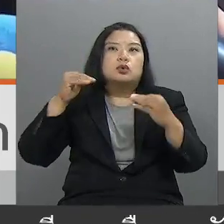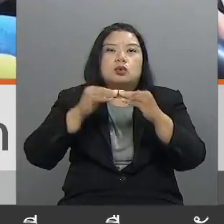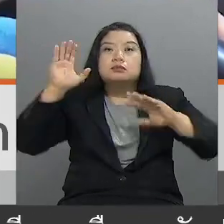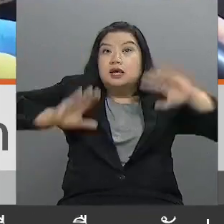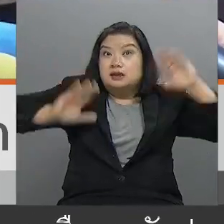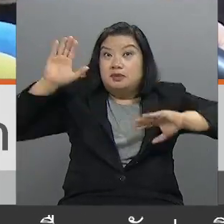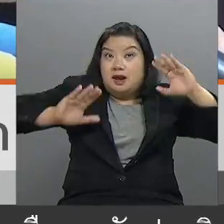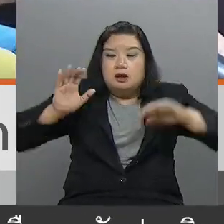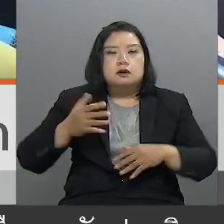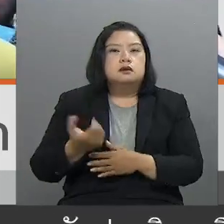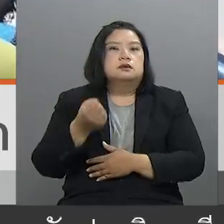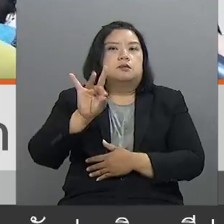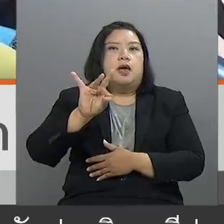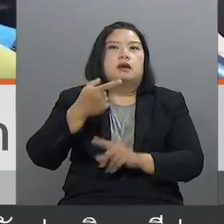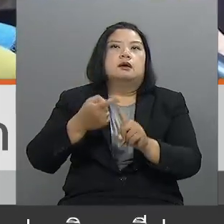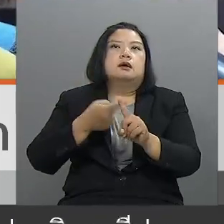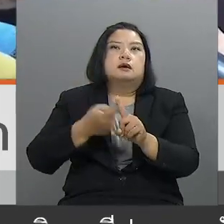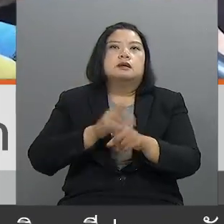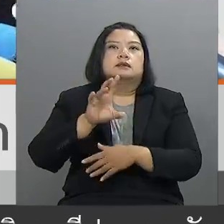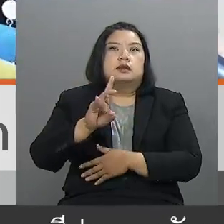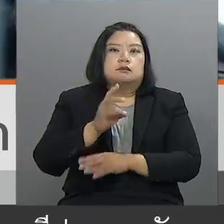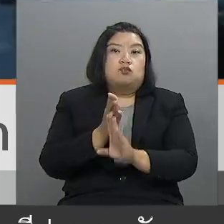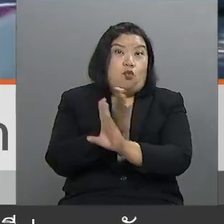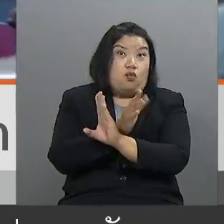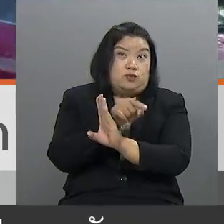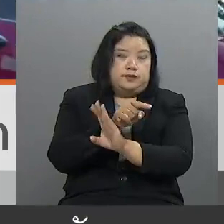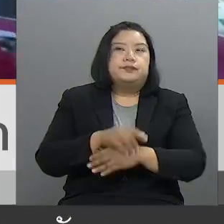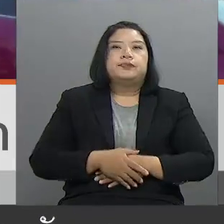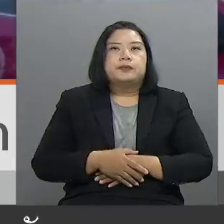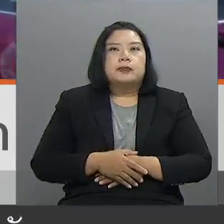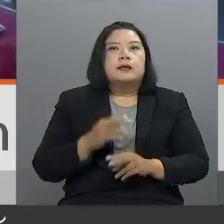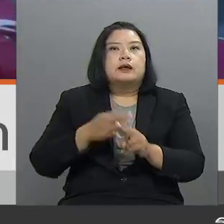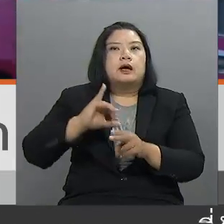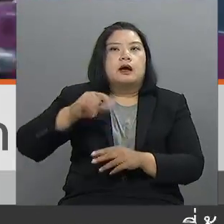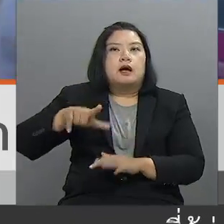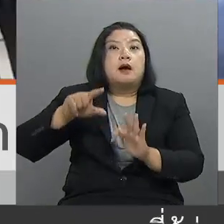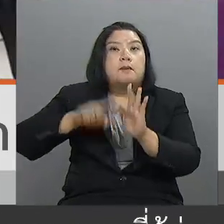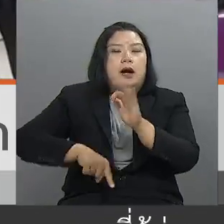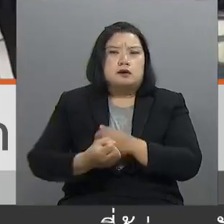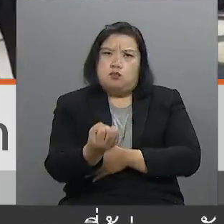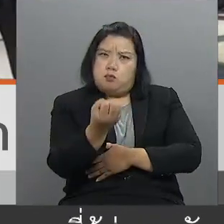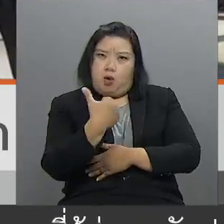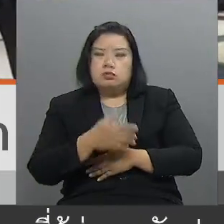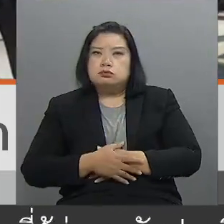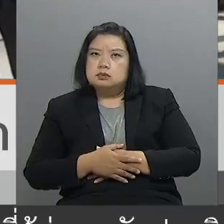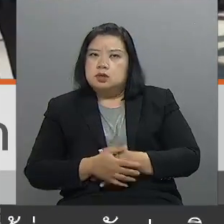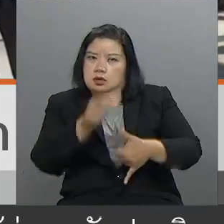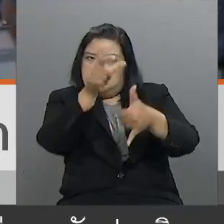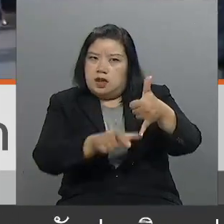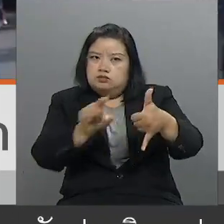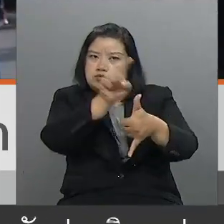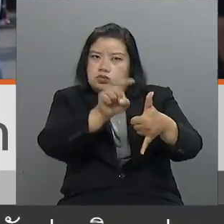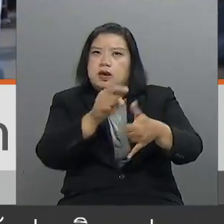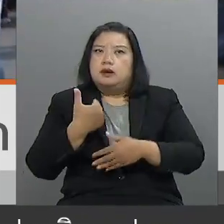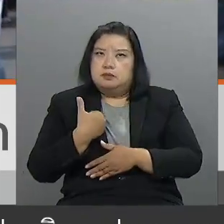ที่ 18กรกฎาคมที่ผ่านมาหน้าจตุภัทรแสดงความเห็นว่าคดีนี้เป็นการตั้งข้อกล่าวหาที่ไม่ชอบธรรมและเป็น